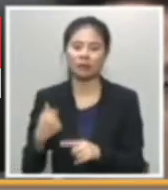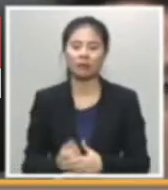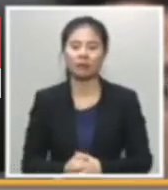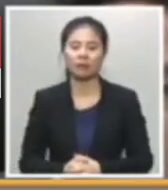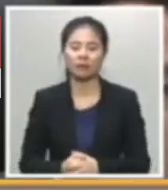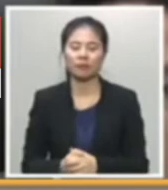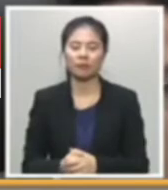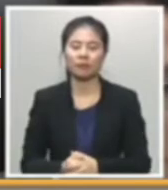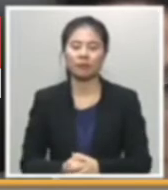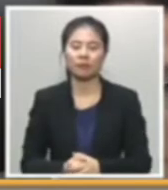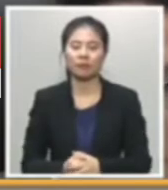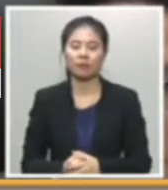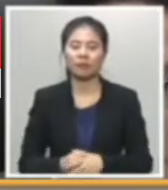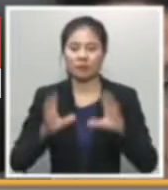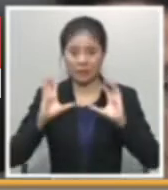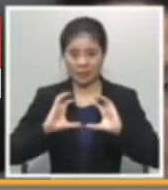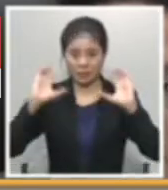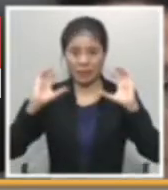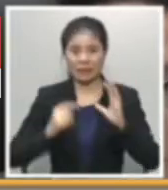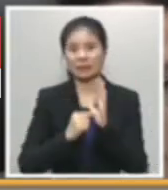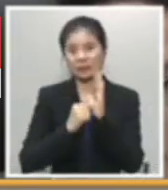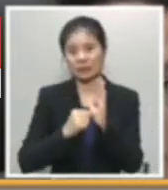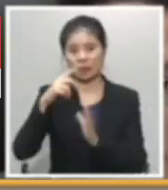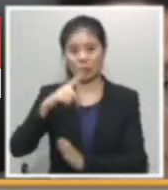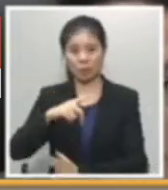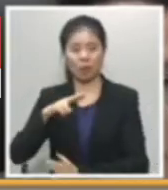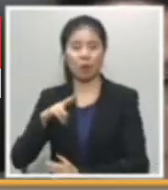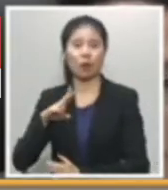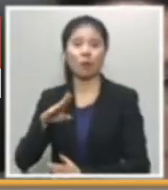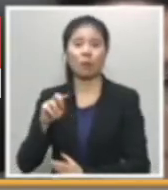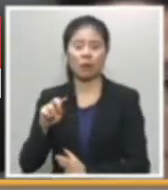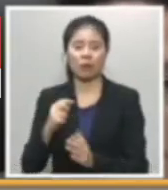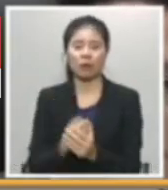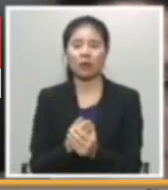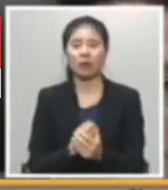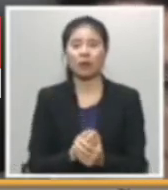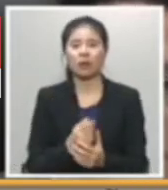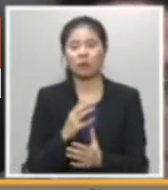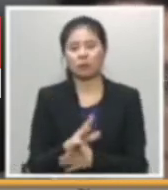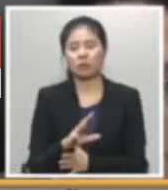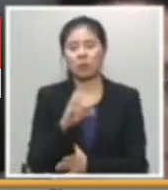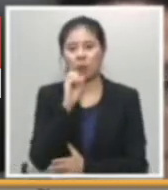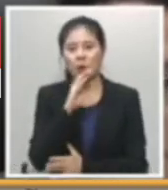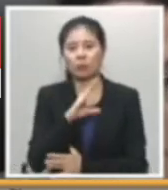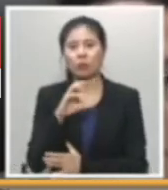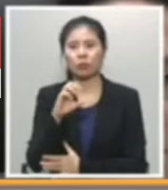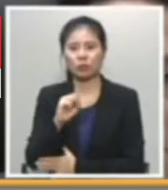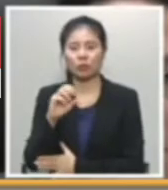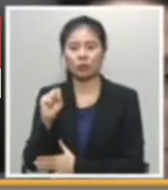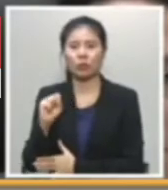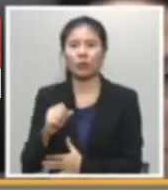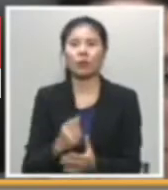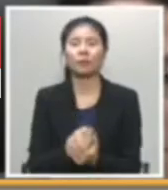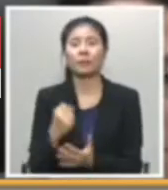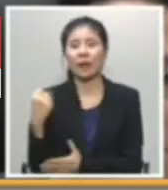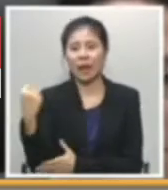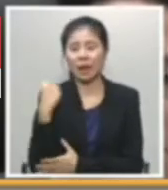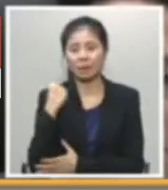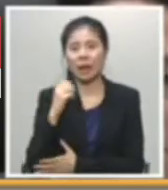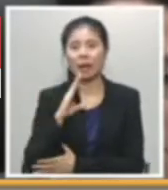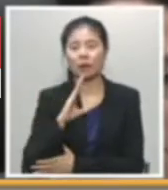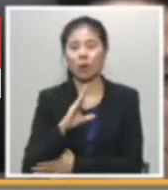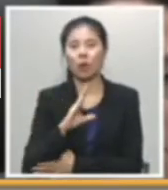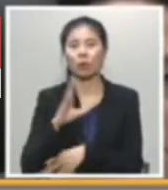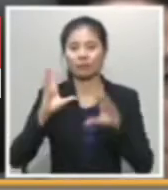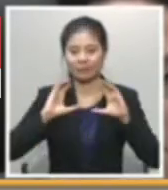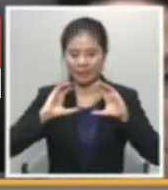การที่รัฐบาลได้เสนอพรบ.บอกสภาผู้แทนแม้จะเป็นอำนาจของรัฐบ